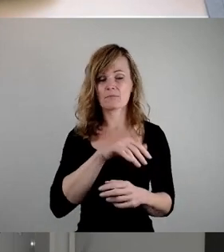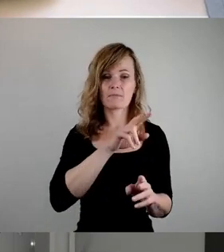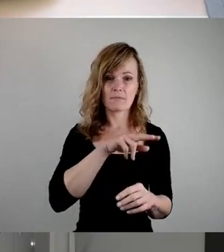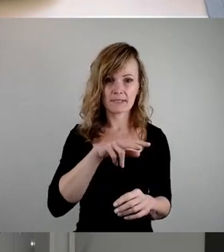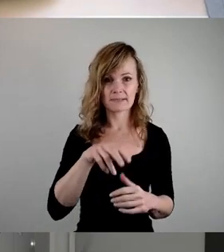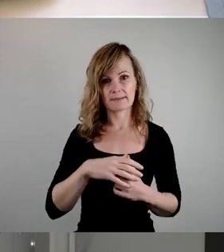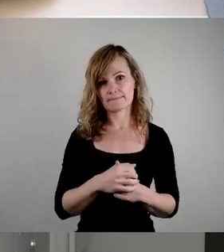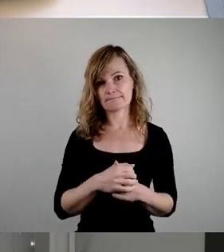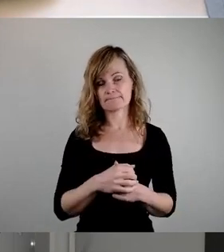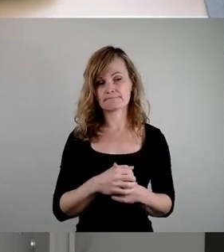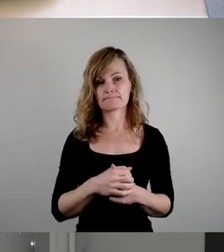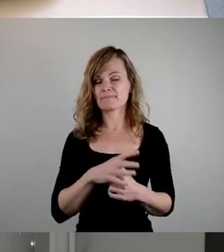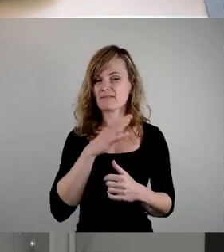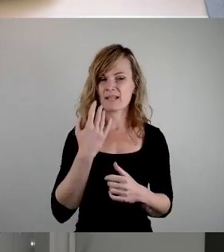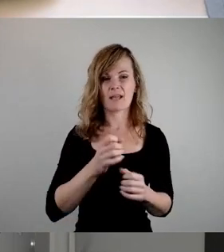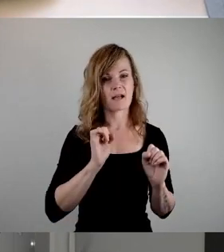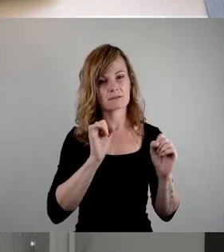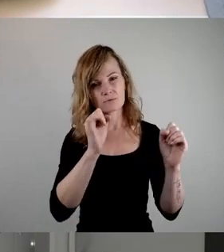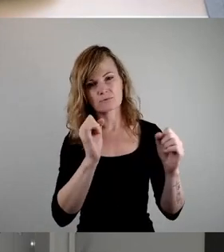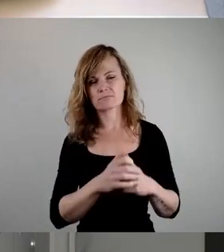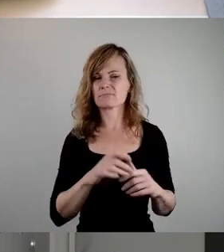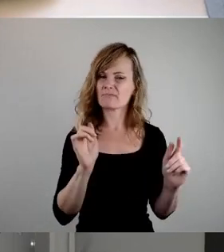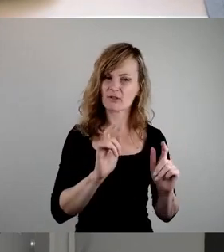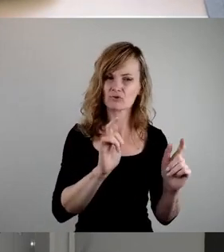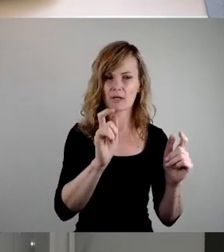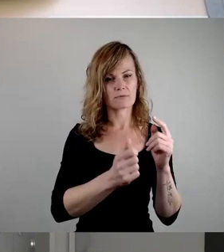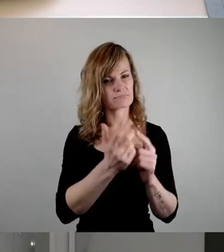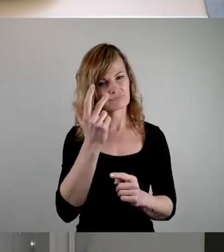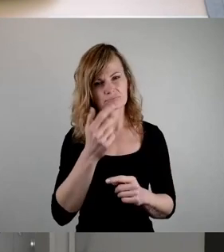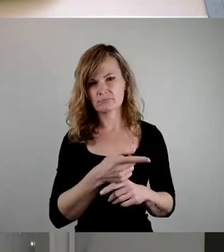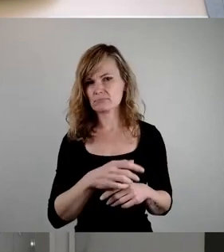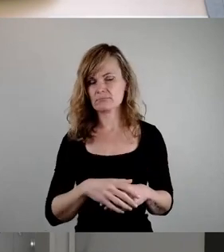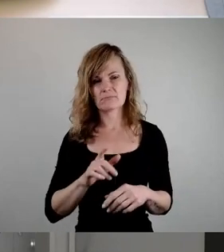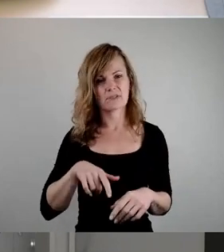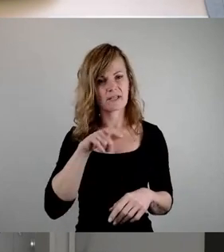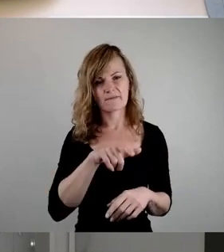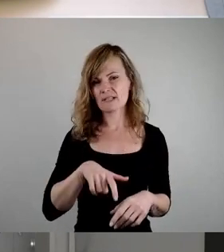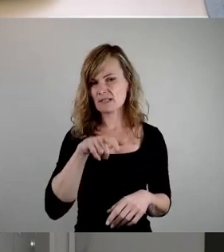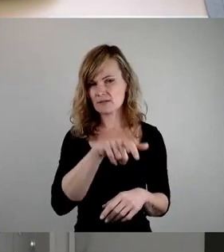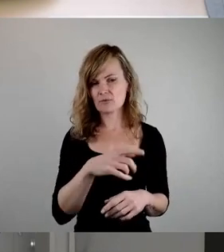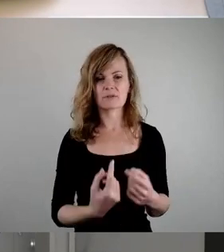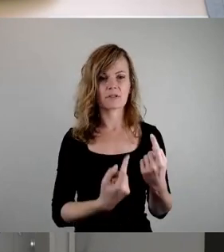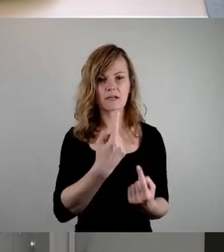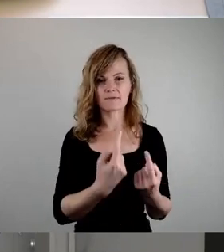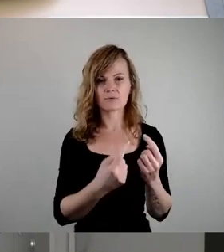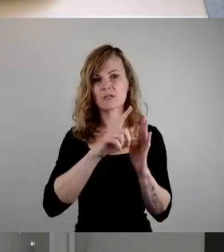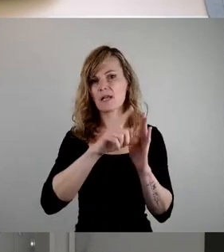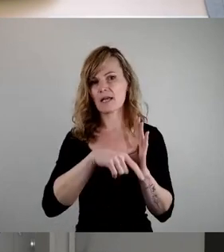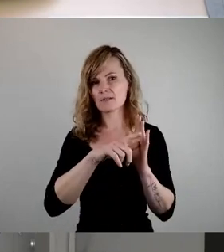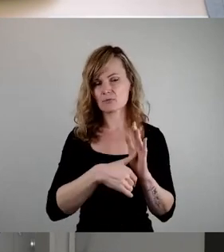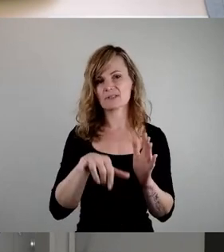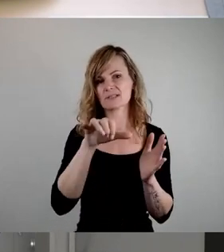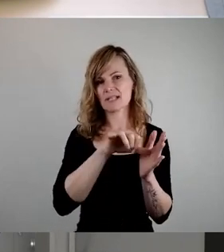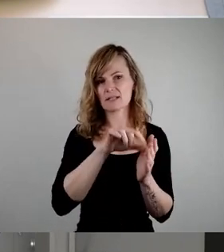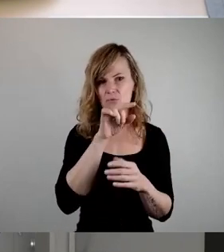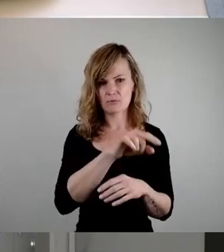viele Aktionen, viele Veranstaltungen, durch die Investition in das Nachwuchsleistungszentrum.